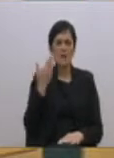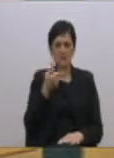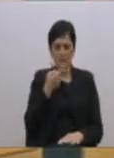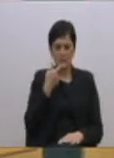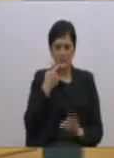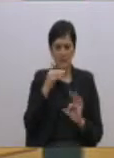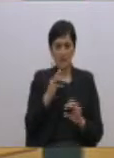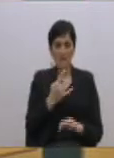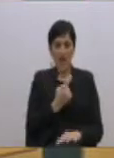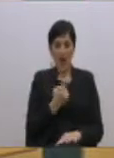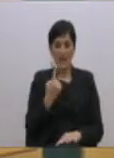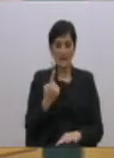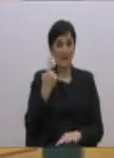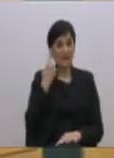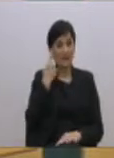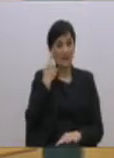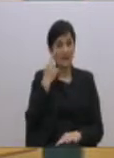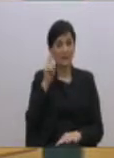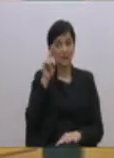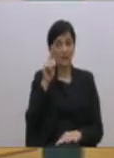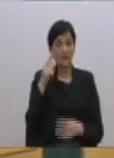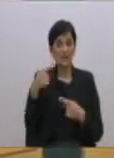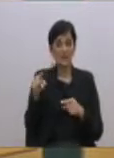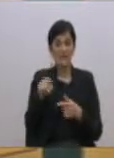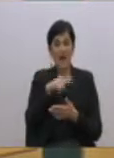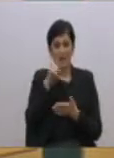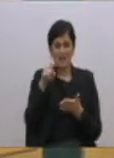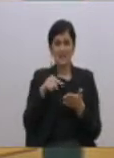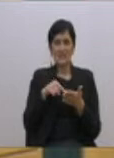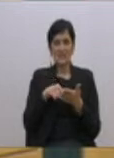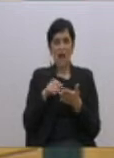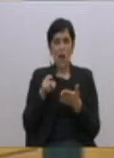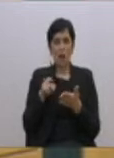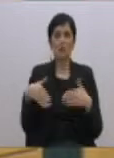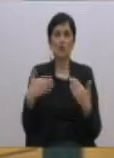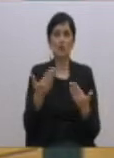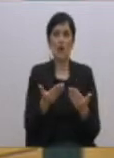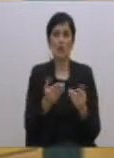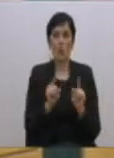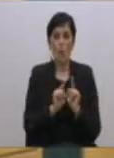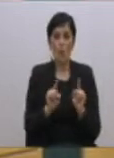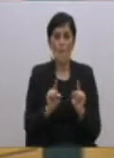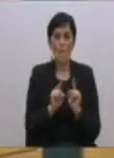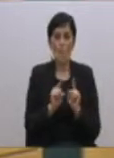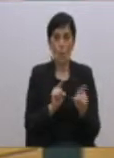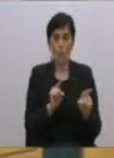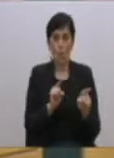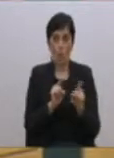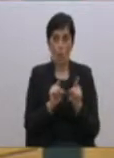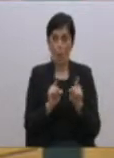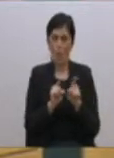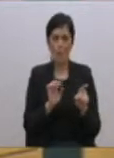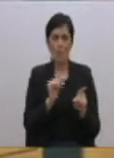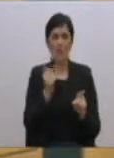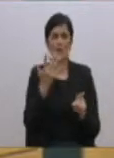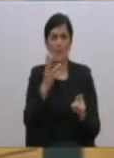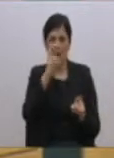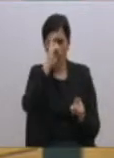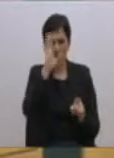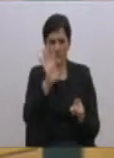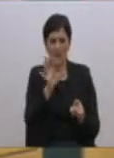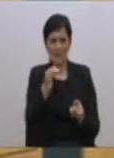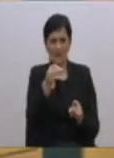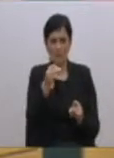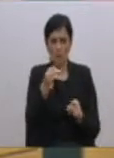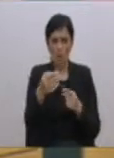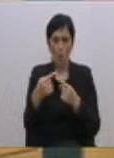აი ერთ-ერთი ინიციატივა, რომელიც სხვა საკითხთან დაკავშირებით, სხვათა შორის, ქონდა შემოთავაზას ოპოზიციასაც არა, რამდენიმე არასამთავრობო